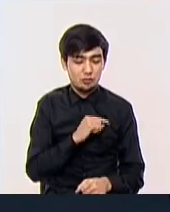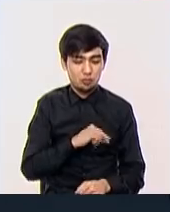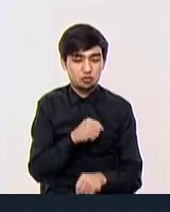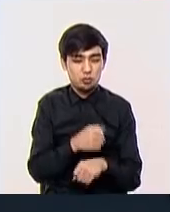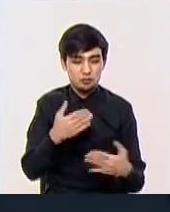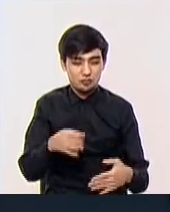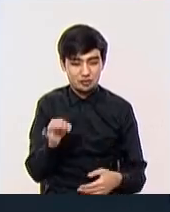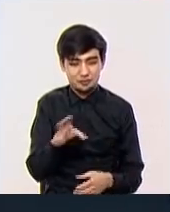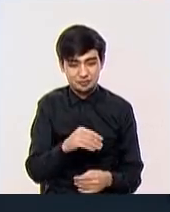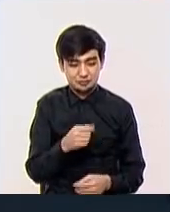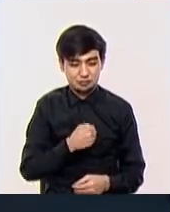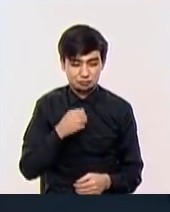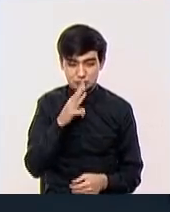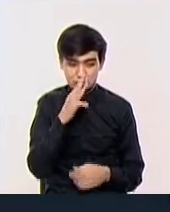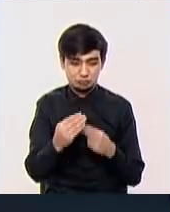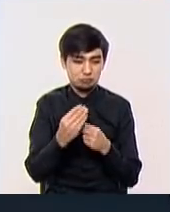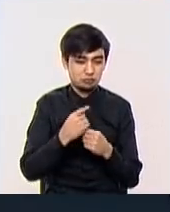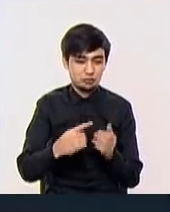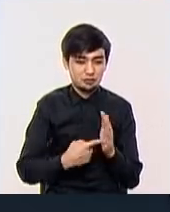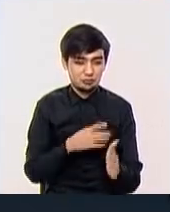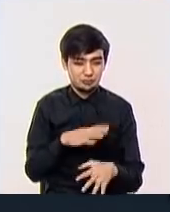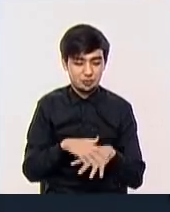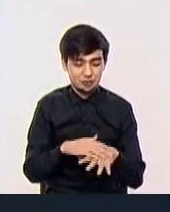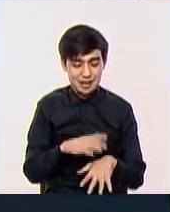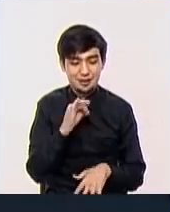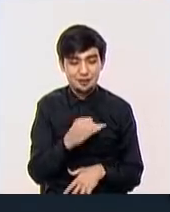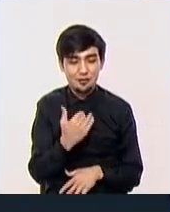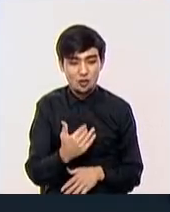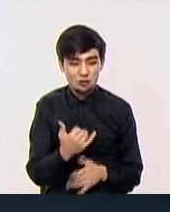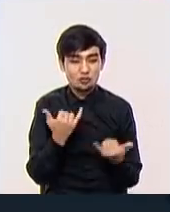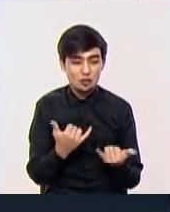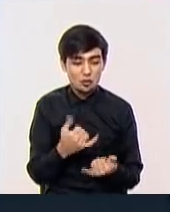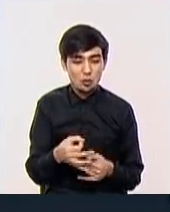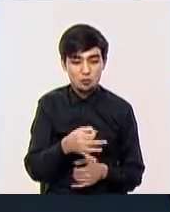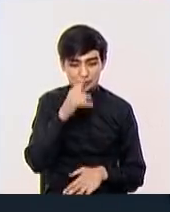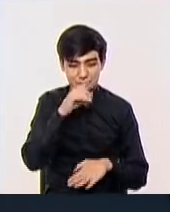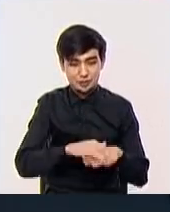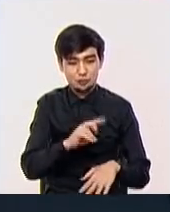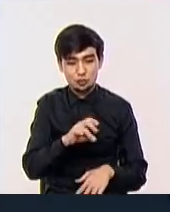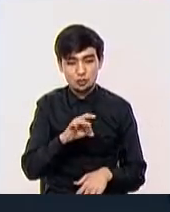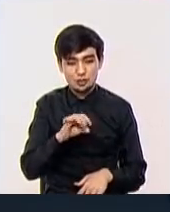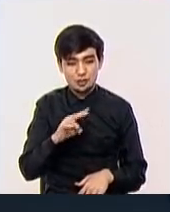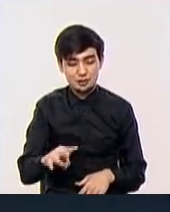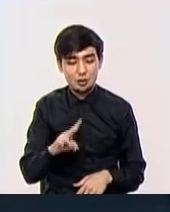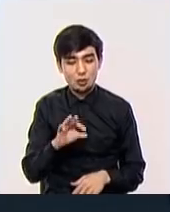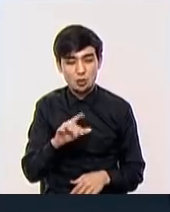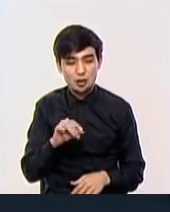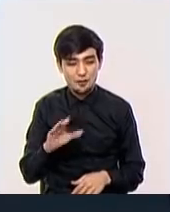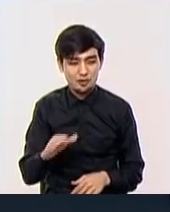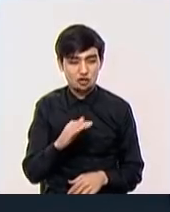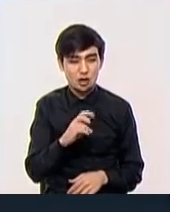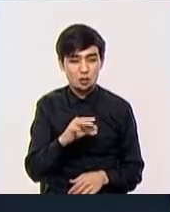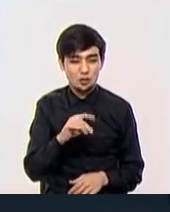топтар компания басшылары жалақымызды көтерсін деп талап қоюда. Ал бүгін облыс әкімі Нұрлан Ноғаев жаңаөзендік жұмысшылар